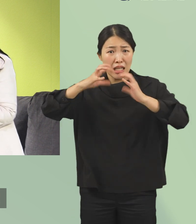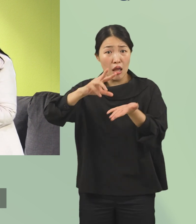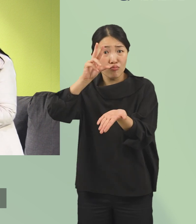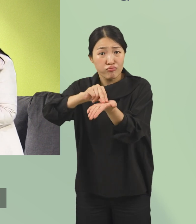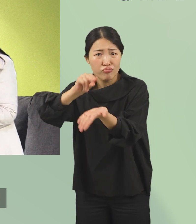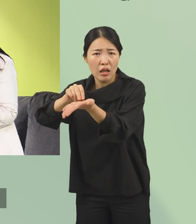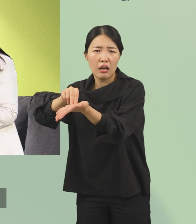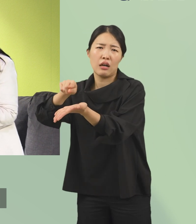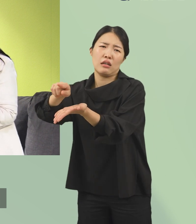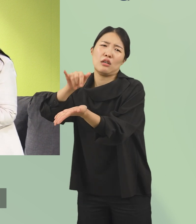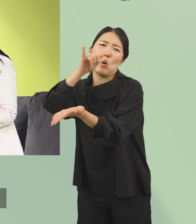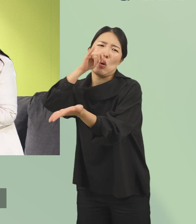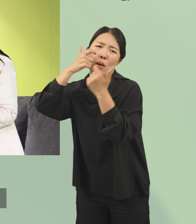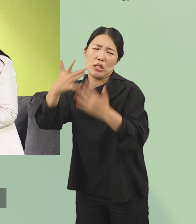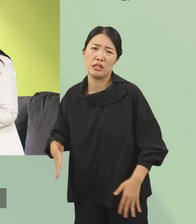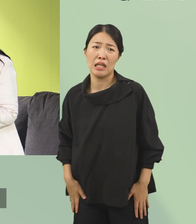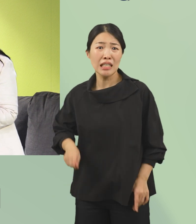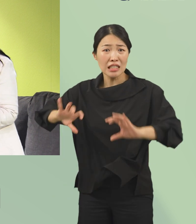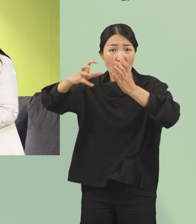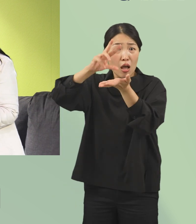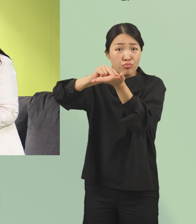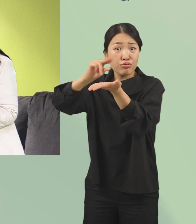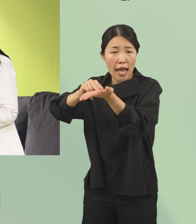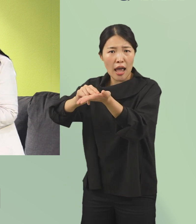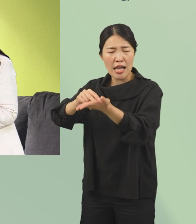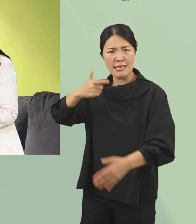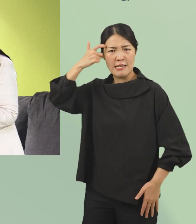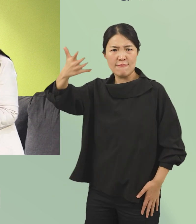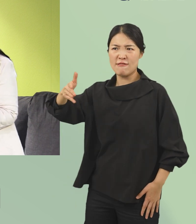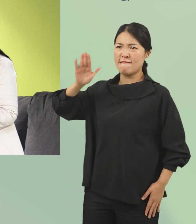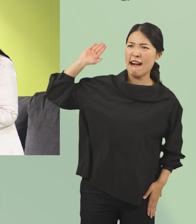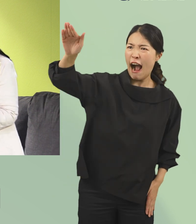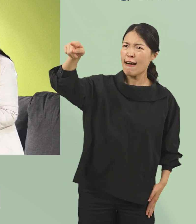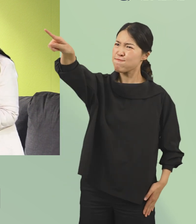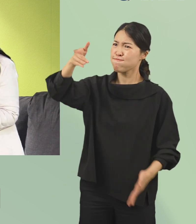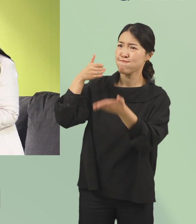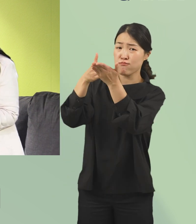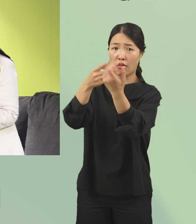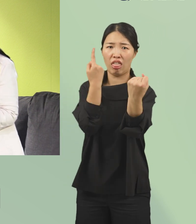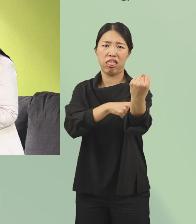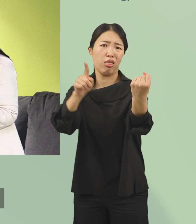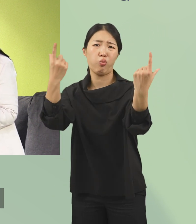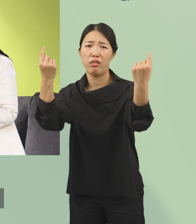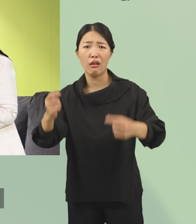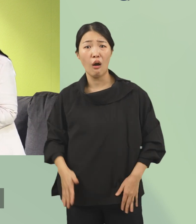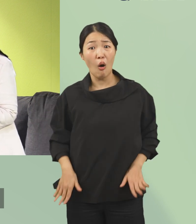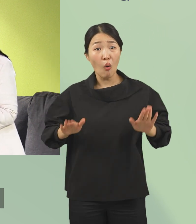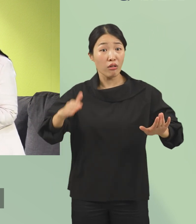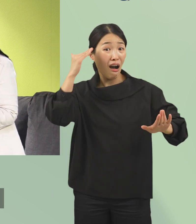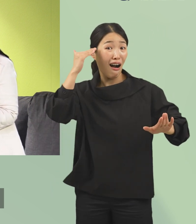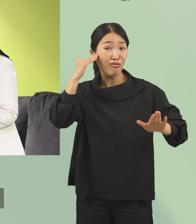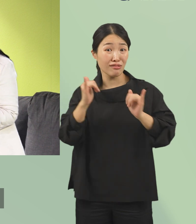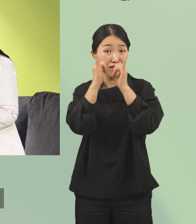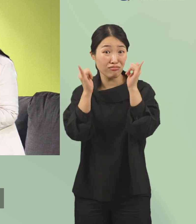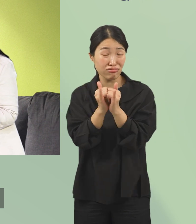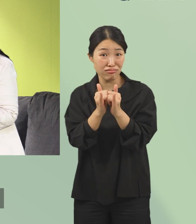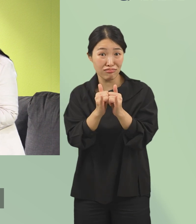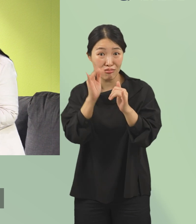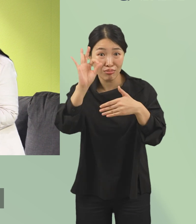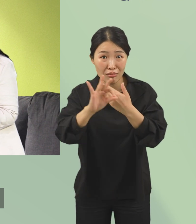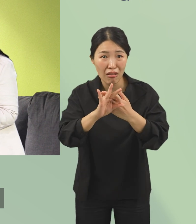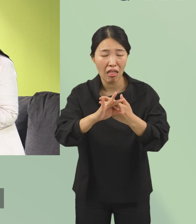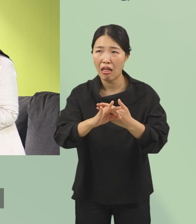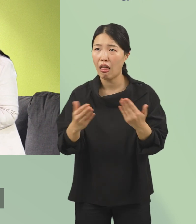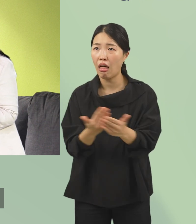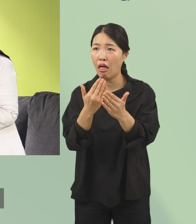문제를 질문할 능력을 상실한 것, 그것이 오늘날 한국인문사회학술장이 쇠퇴한 가장 중요하고